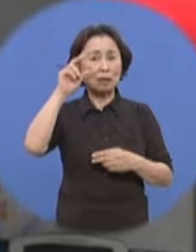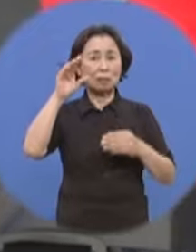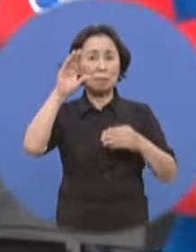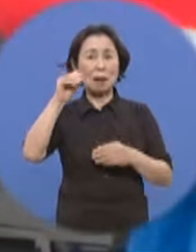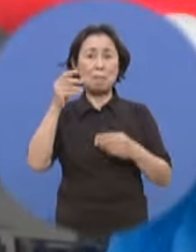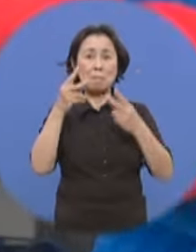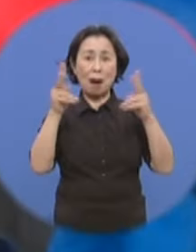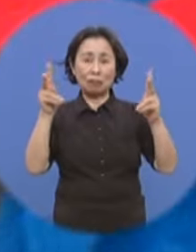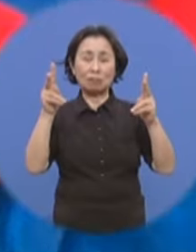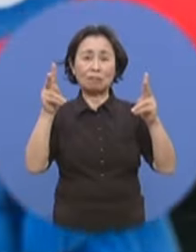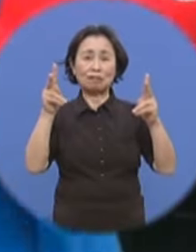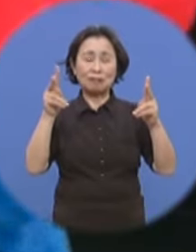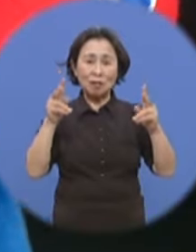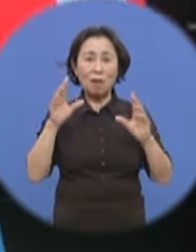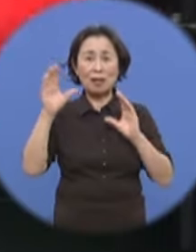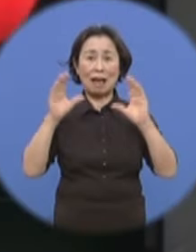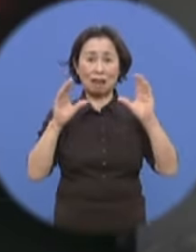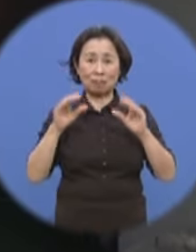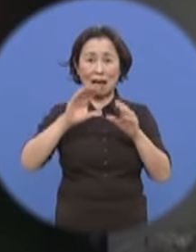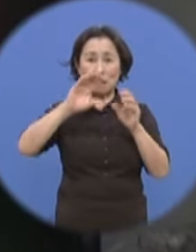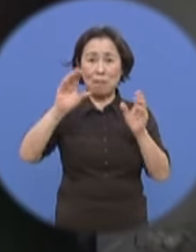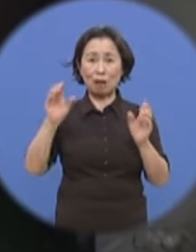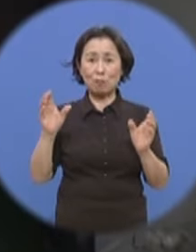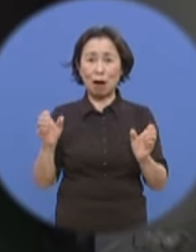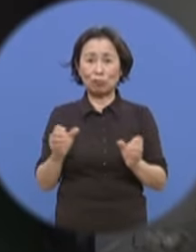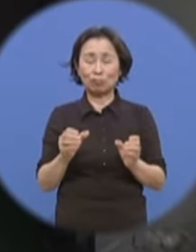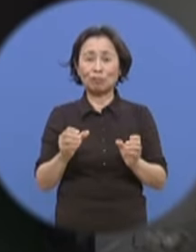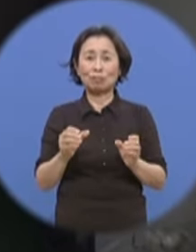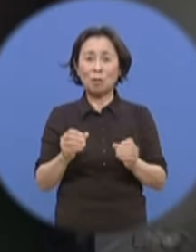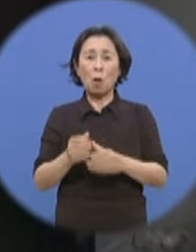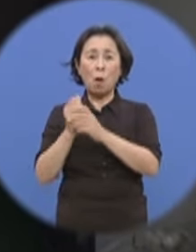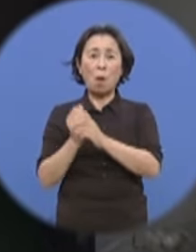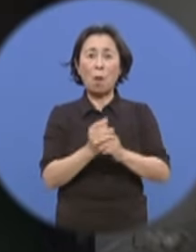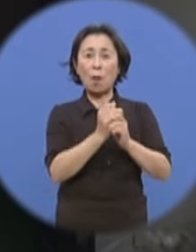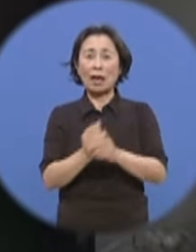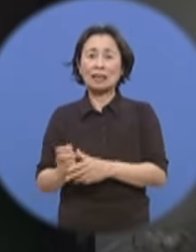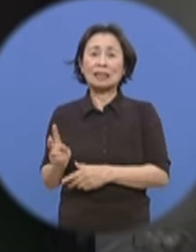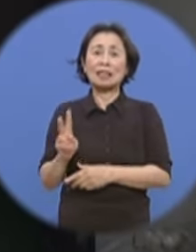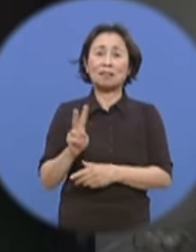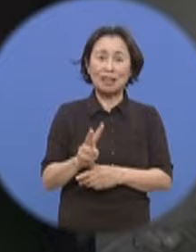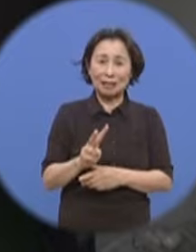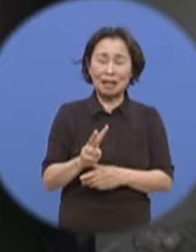キャラクターミクミクも応援に駆けつけをげ